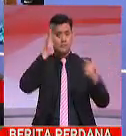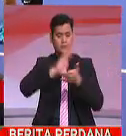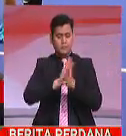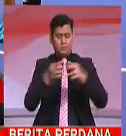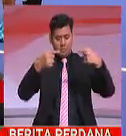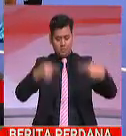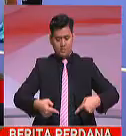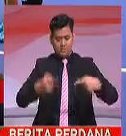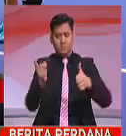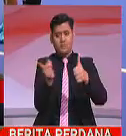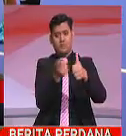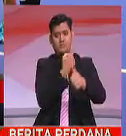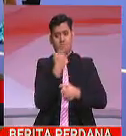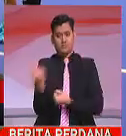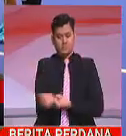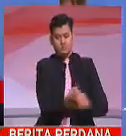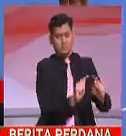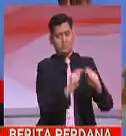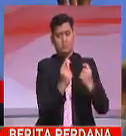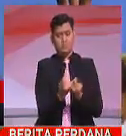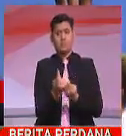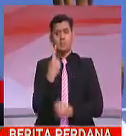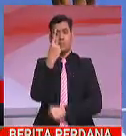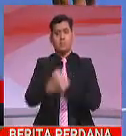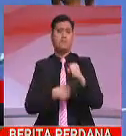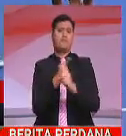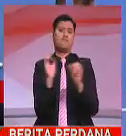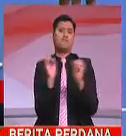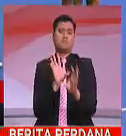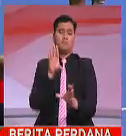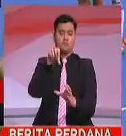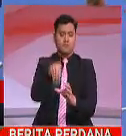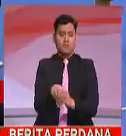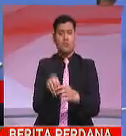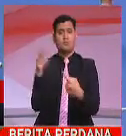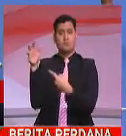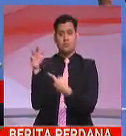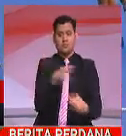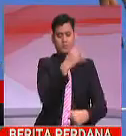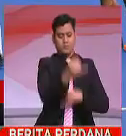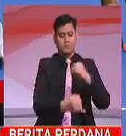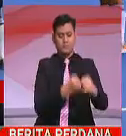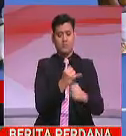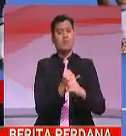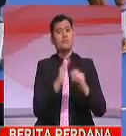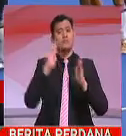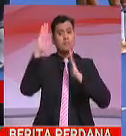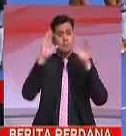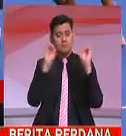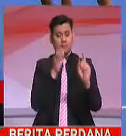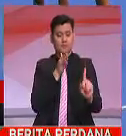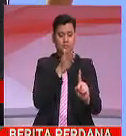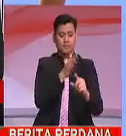pertama buat karaoke negara selepas hampir setahun tidak menyertai sebarang kejohanan antarbangsa berisi tidak meletakkan sebarang